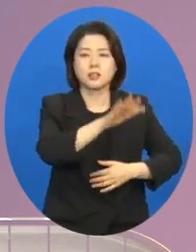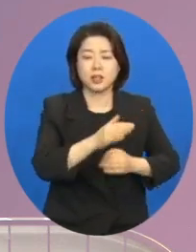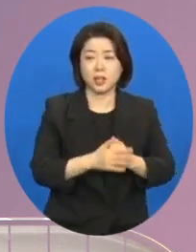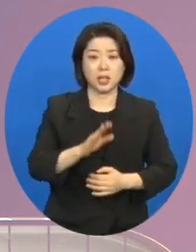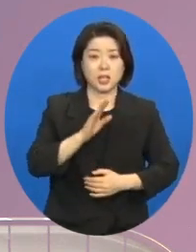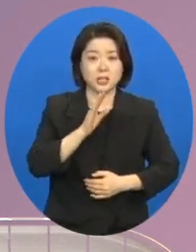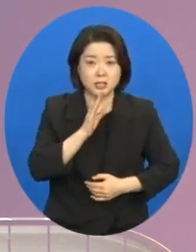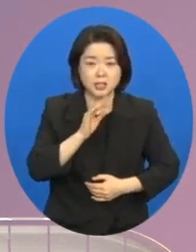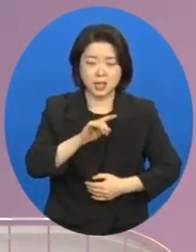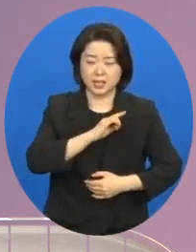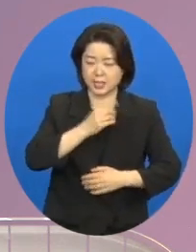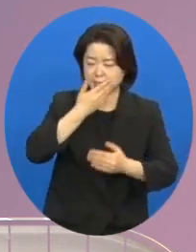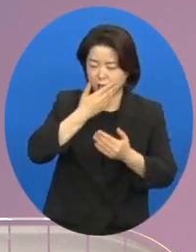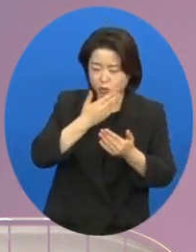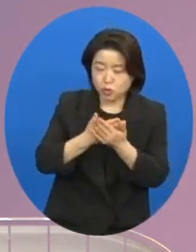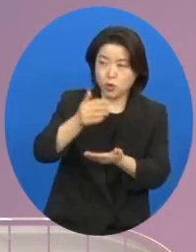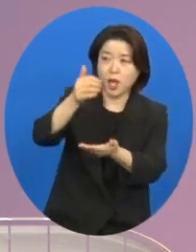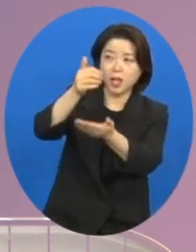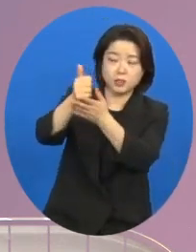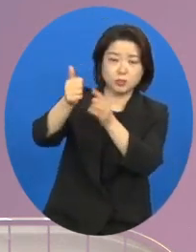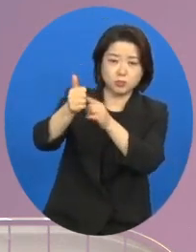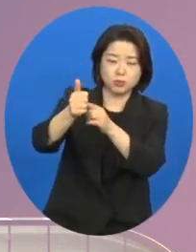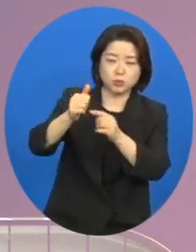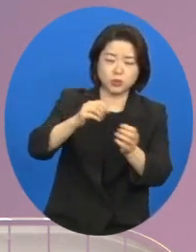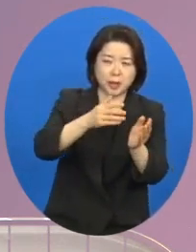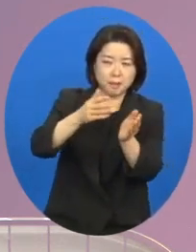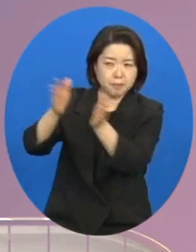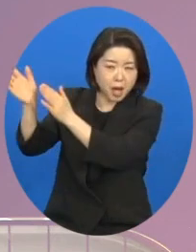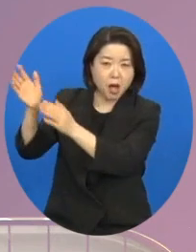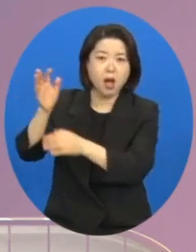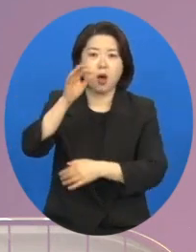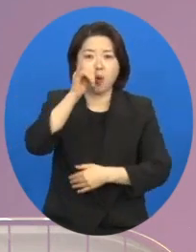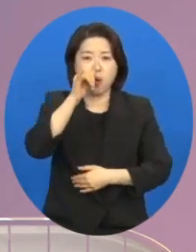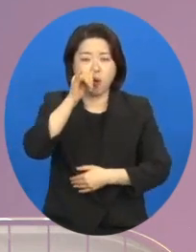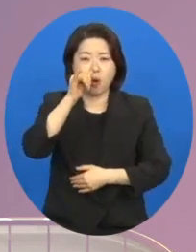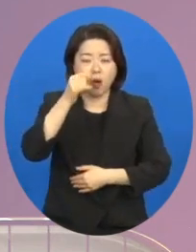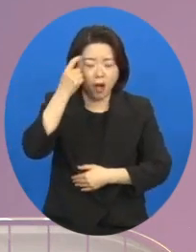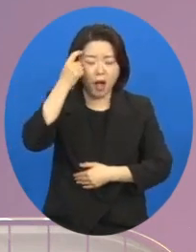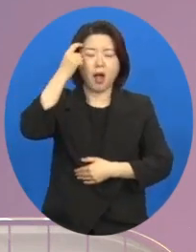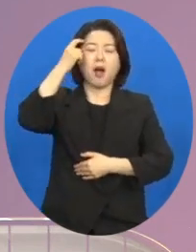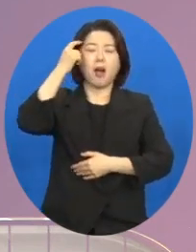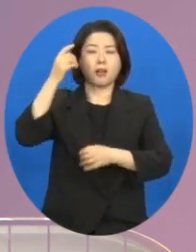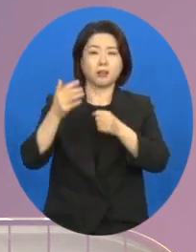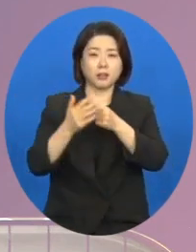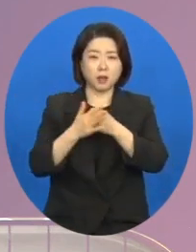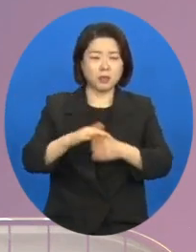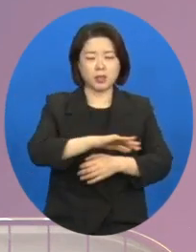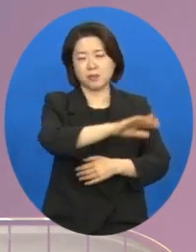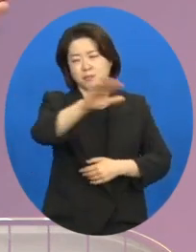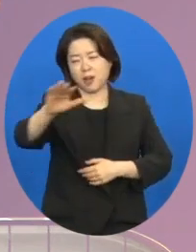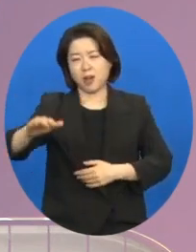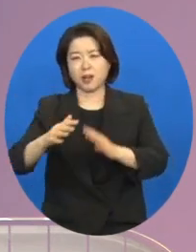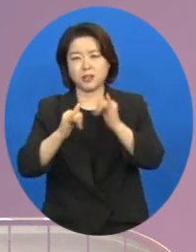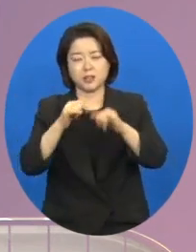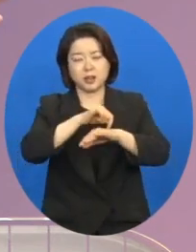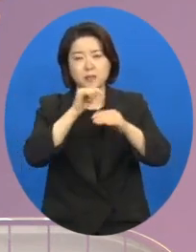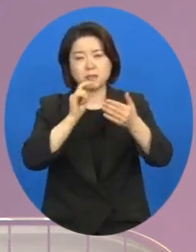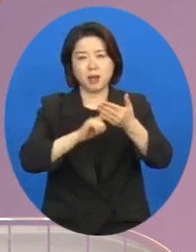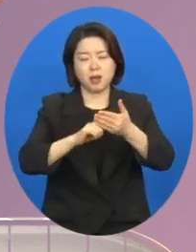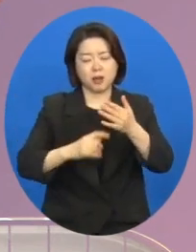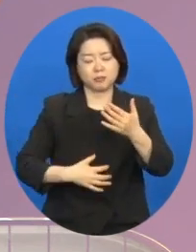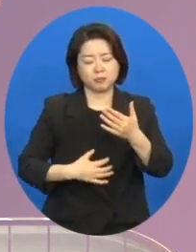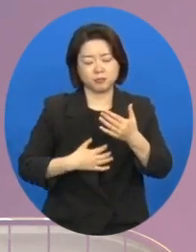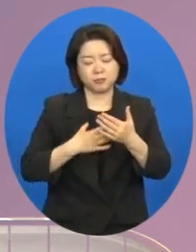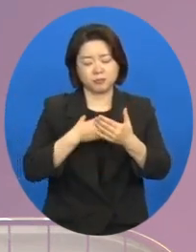정작 가장 중요한 그분을 우리가 놓치고 있었구나 하는 것을 깨달았기 때문에 수많은 이들의 심금을